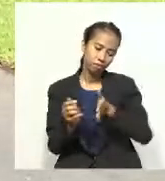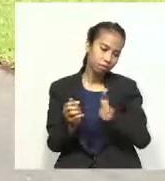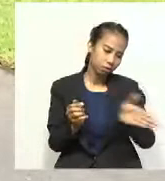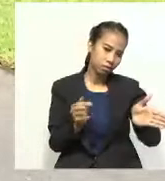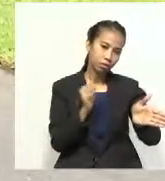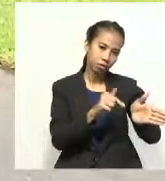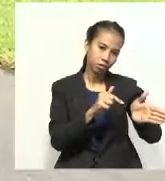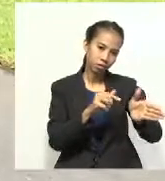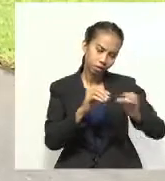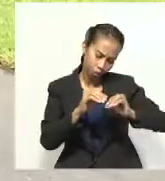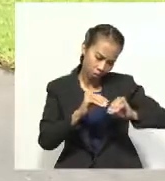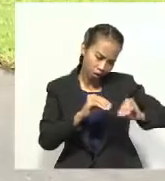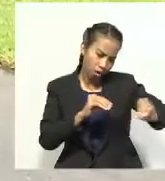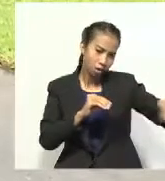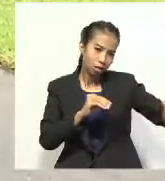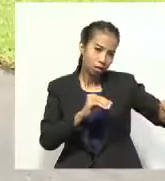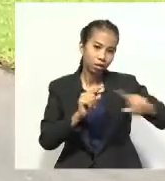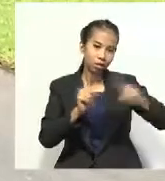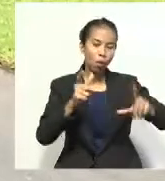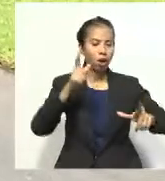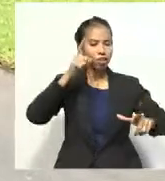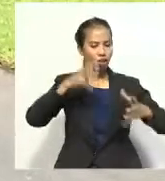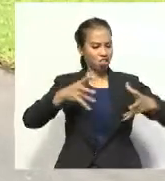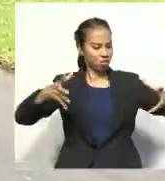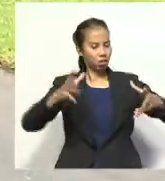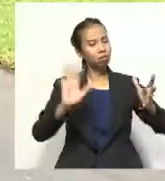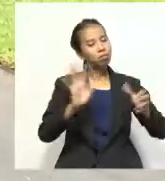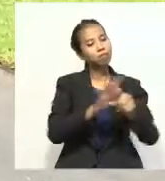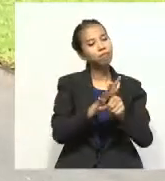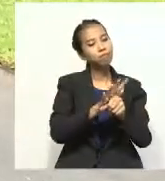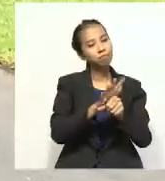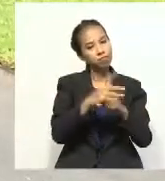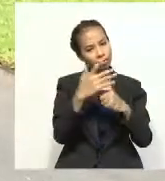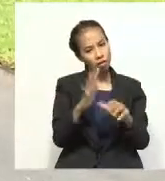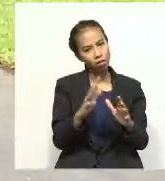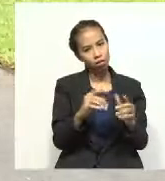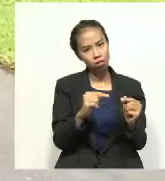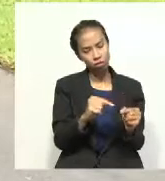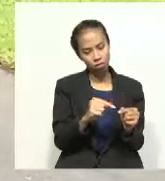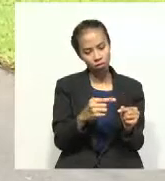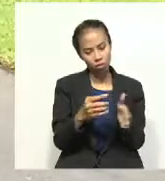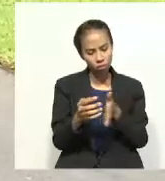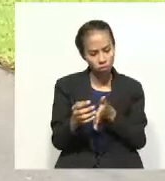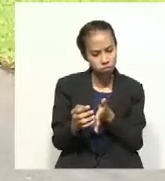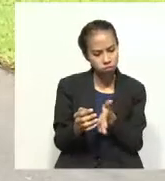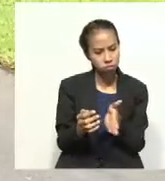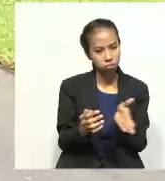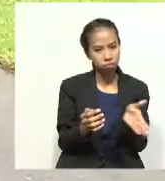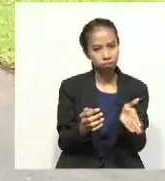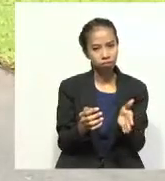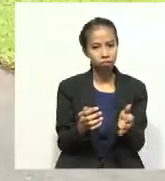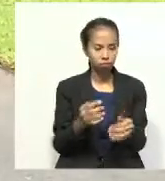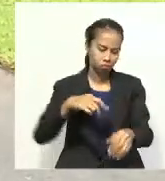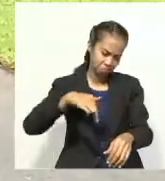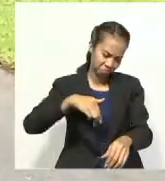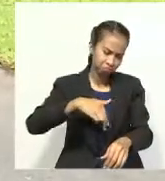มันเข้าไปได้อีกค่อนข้างไกลฮะแต่โถงจะไม่ใหญ่มากนะโถงไม่ใหญ่มากแล้วก็กว่าจะผ่านมาถึงจุดทางแยกมันใช้เวลาพอส